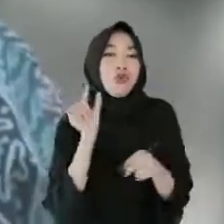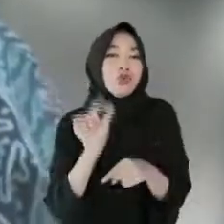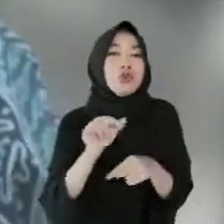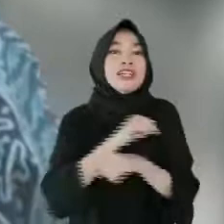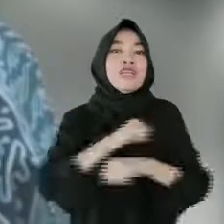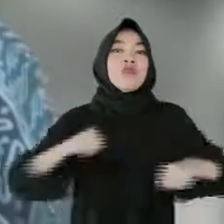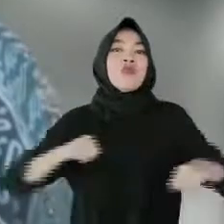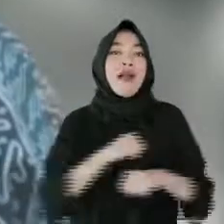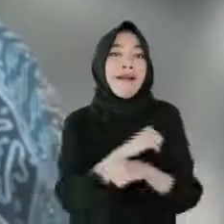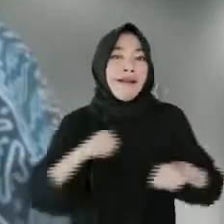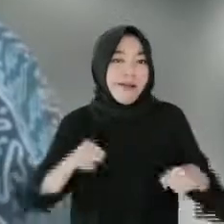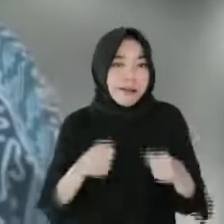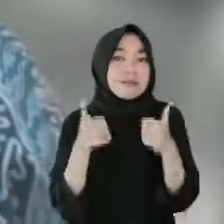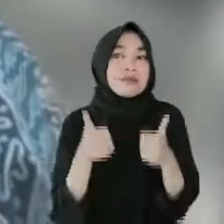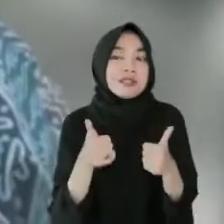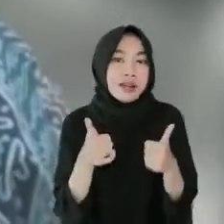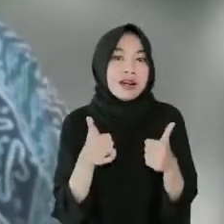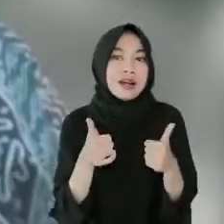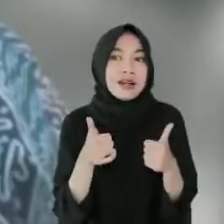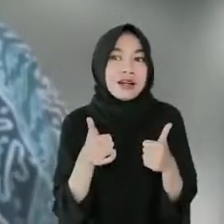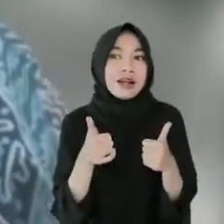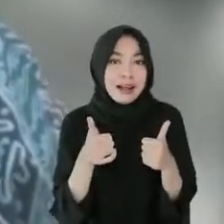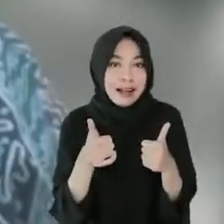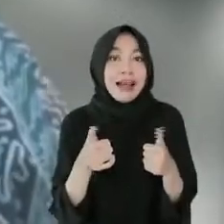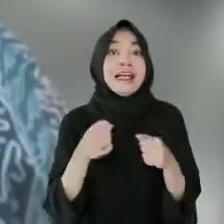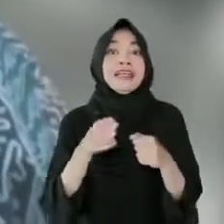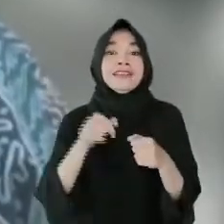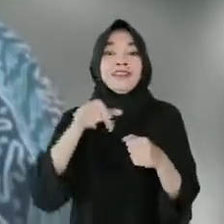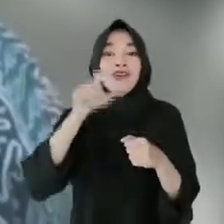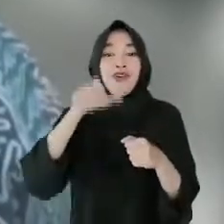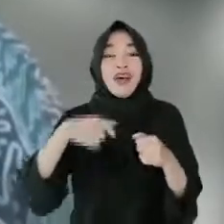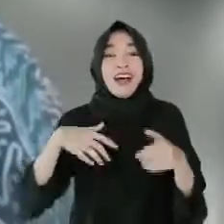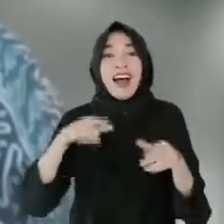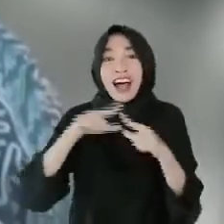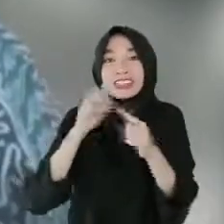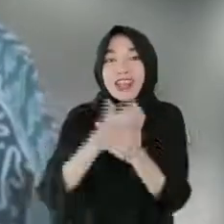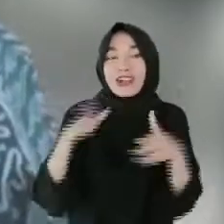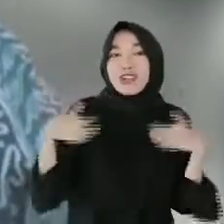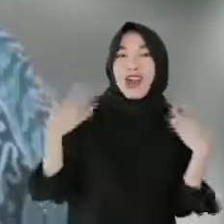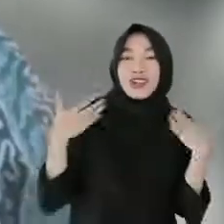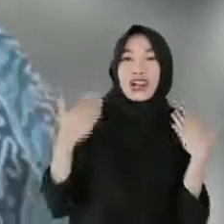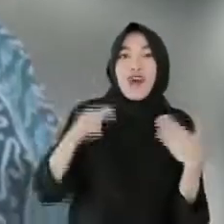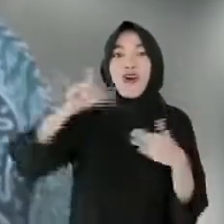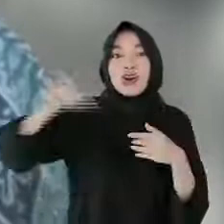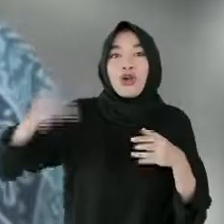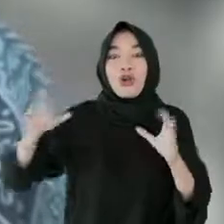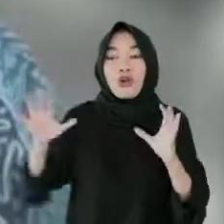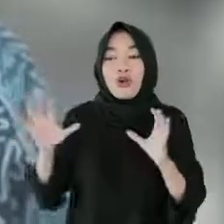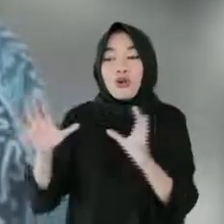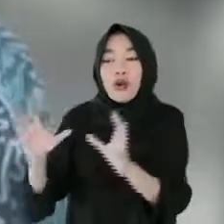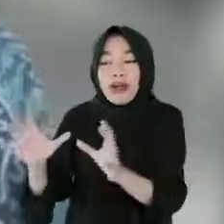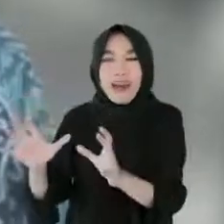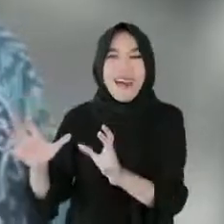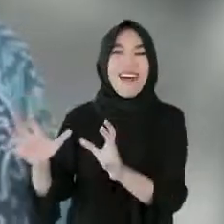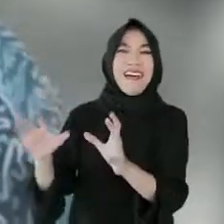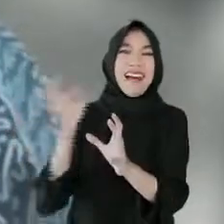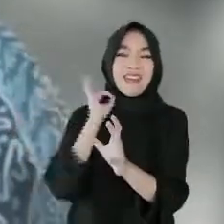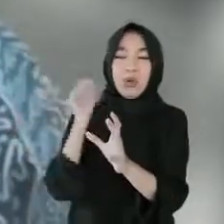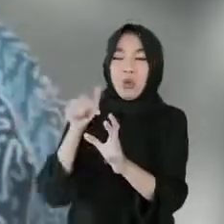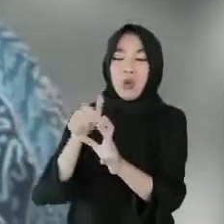anak hiburan maka bisa jadi terjadi kerumunan nah ini bagaimana antisipasinya ini juga dibicarakan